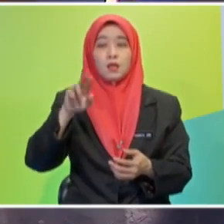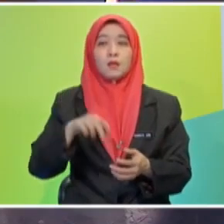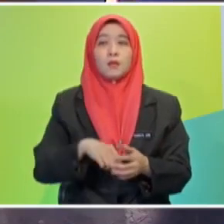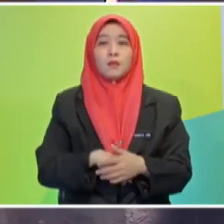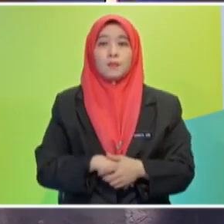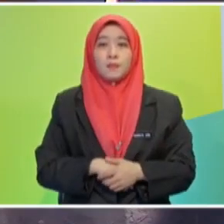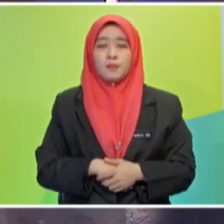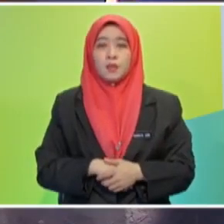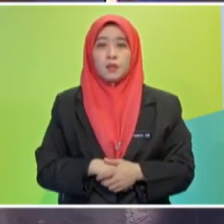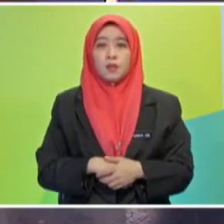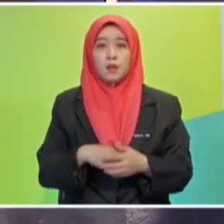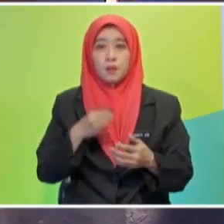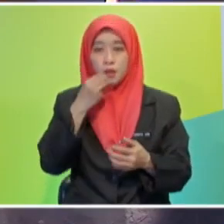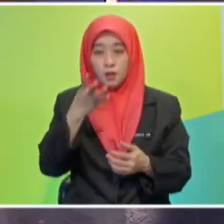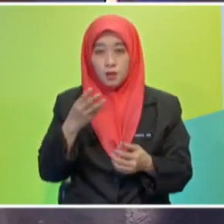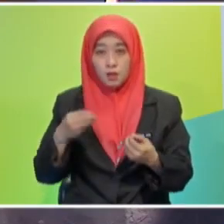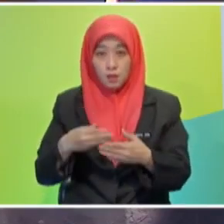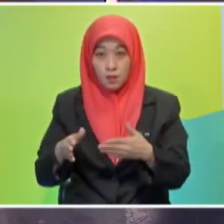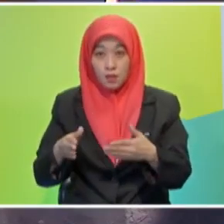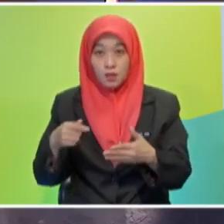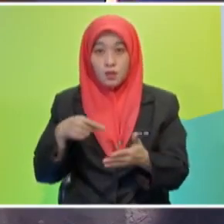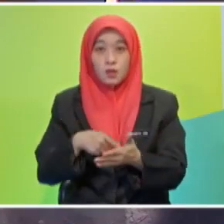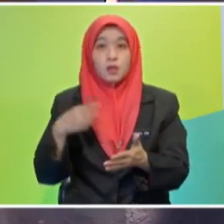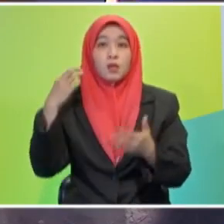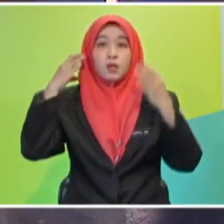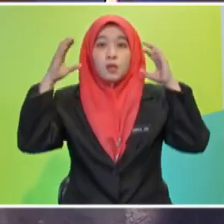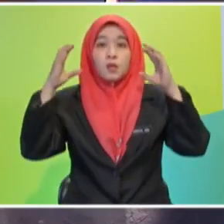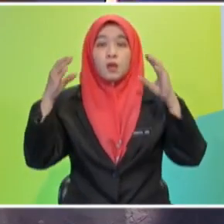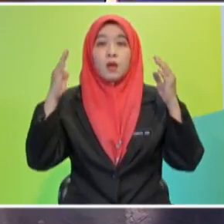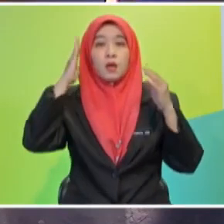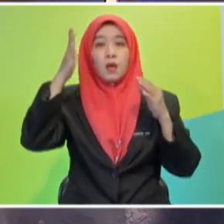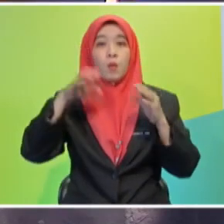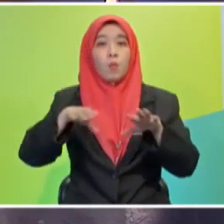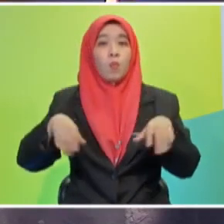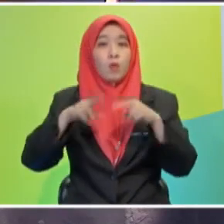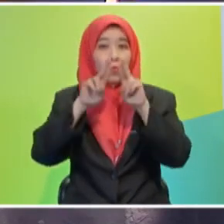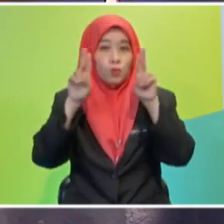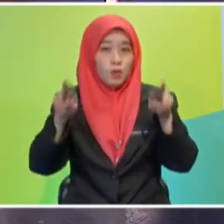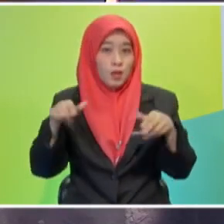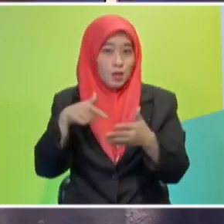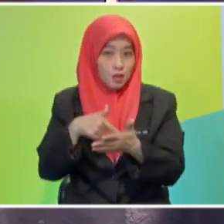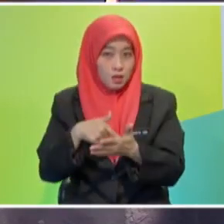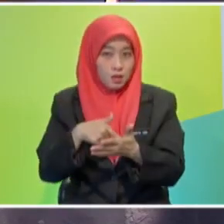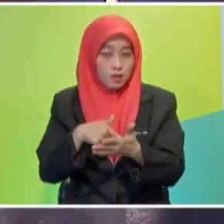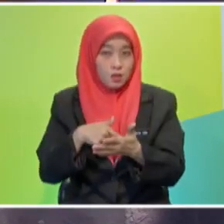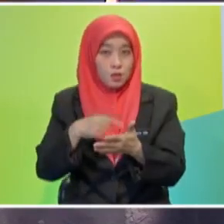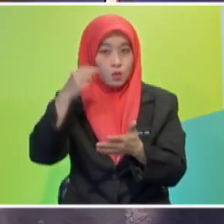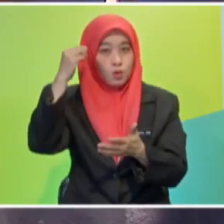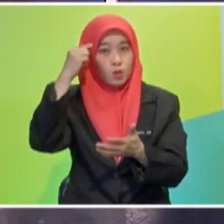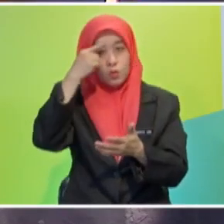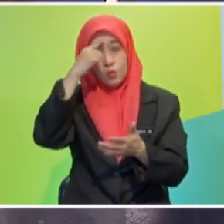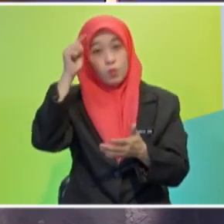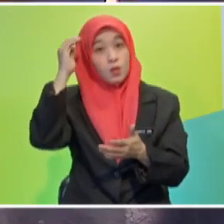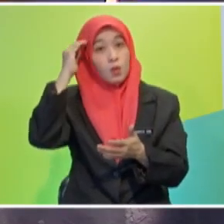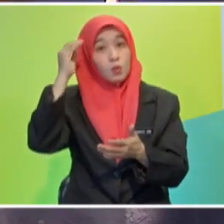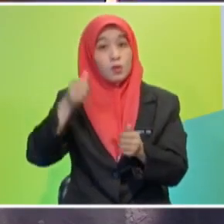setakat ni penerangan cikgu dah bagi. Selepas ini, cikgu akan buat kuis lagi dengan Aiman. Baik. Untuk kita tahu setiap